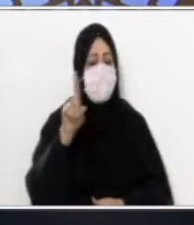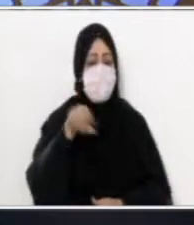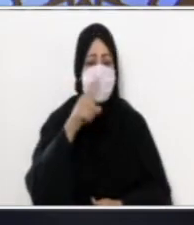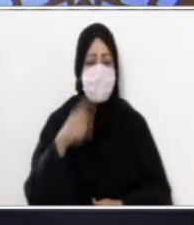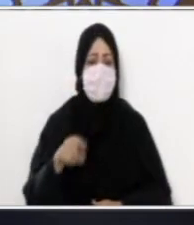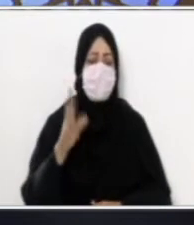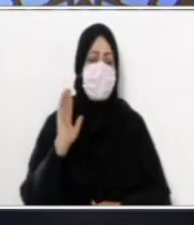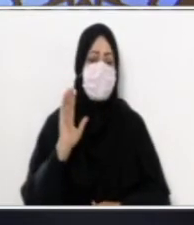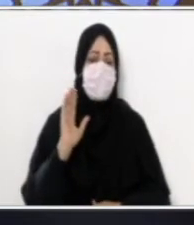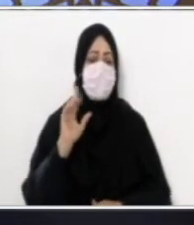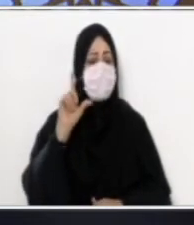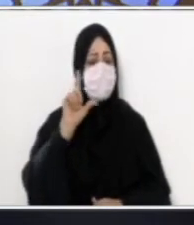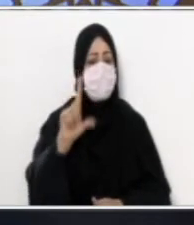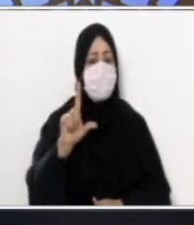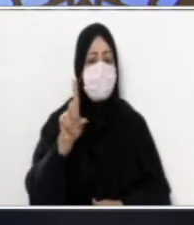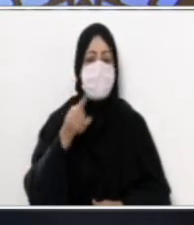وفيكم إن شاء الله.